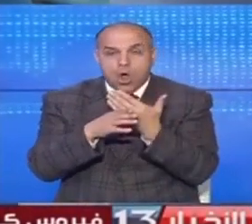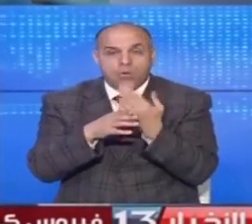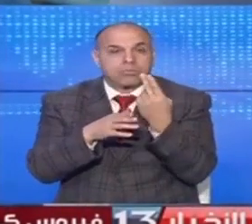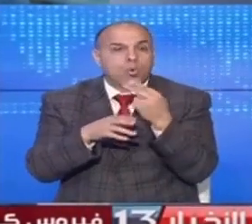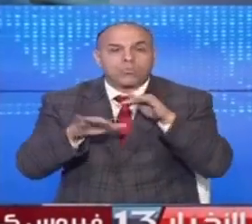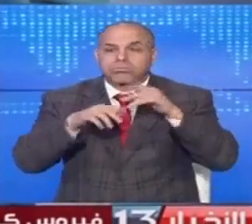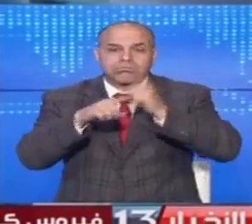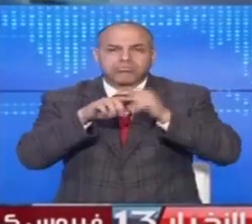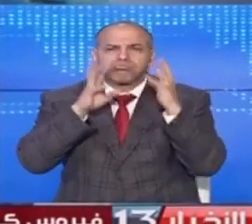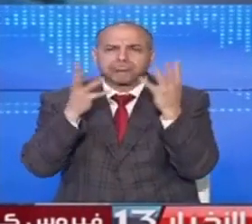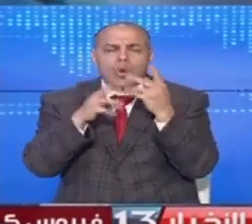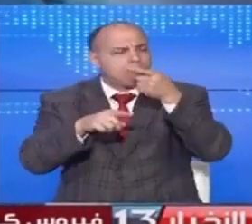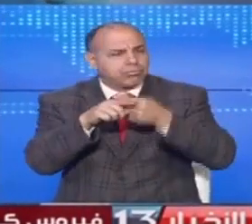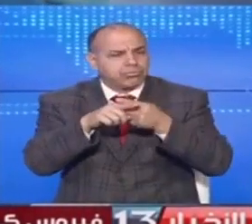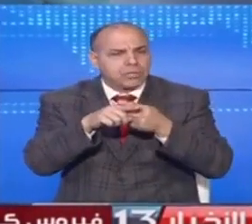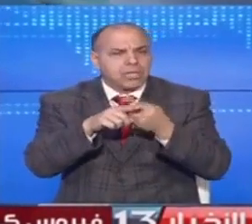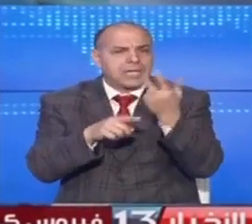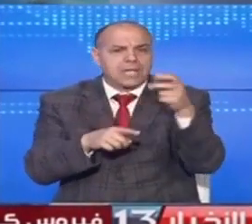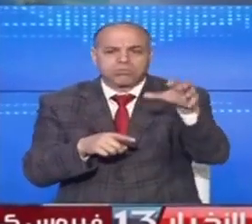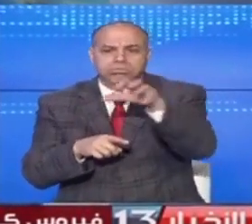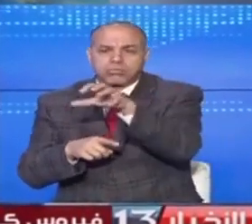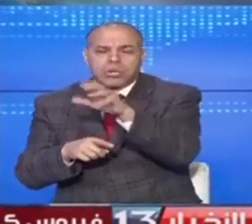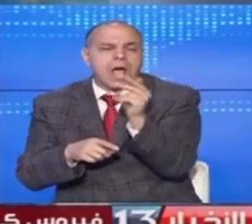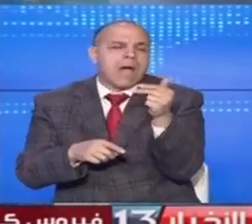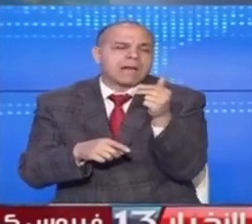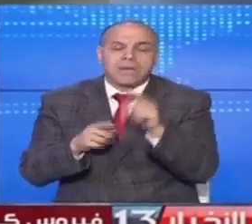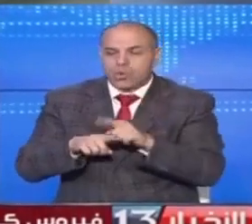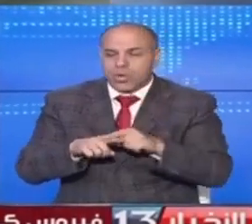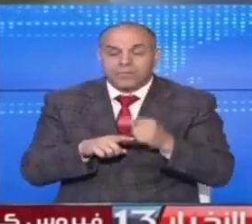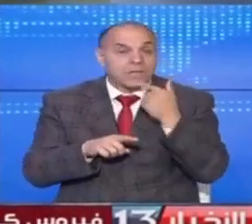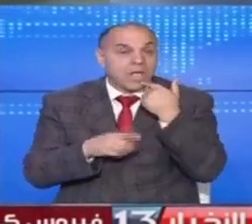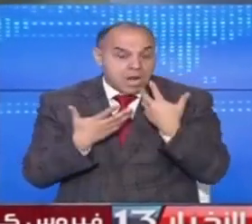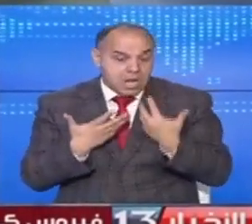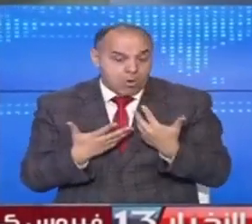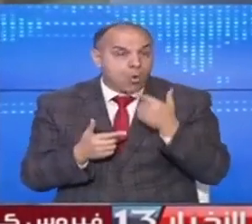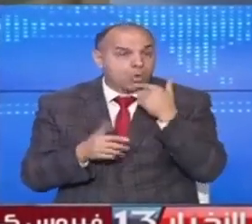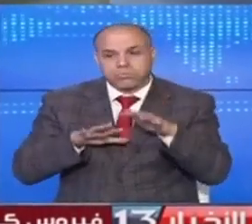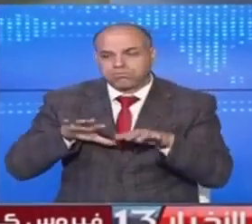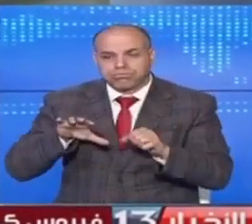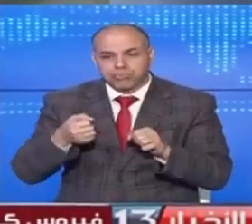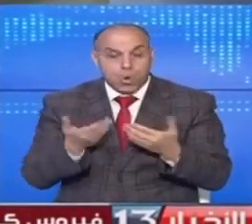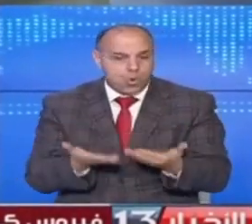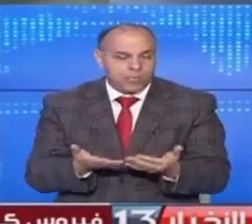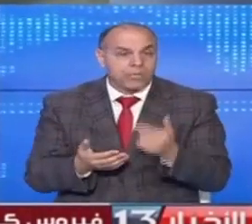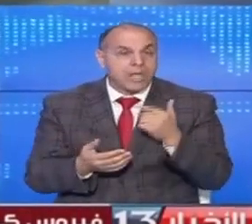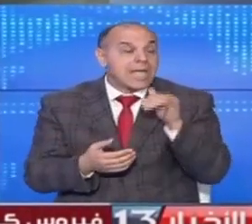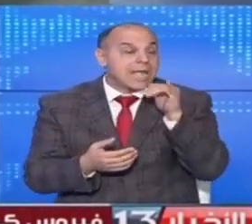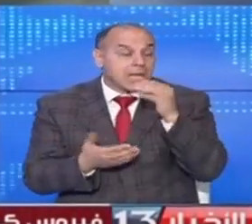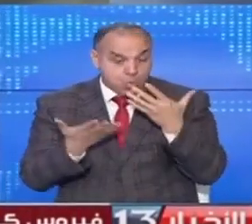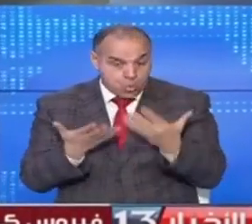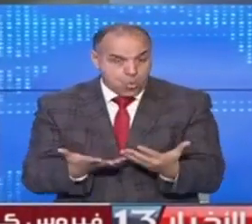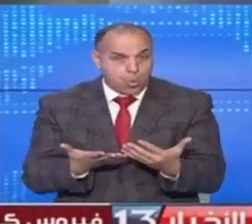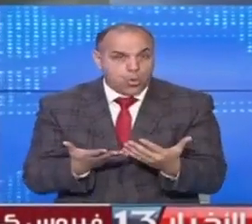التجمعات العامه في ثلاثه احياء بغرب البلاد اعتبارا من اليوم كاجراء احترازي ايطاليا ايضا